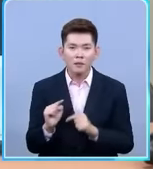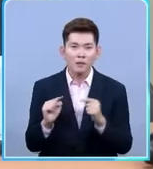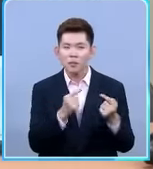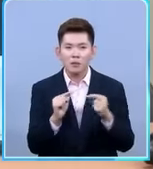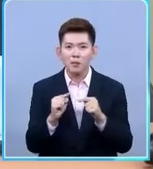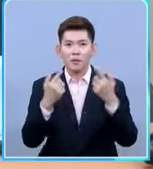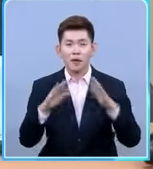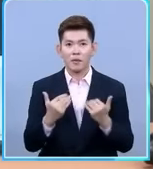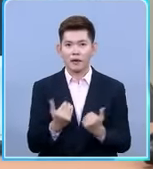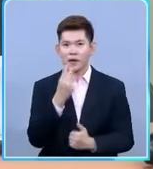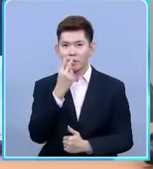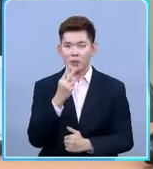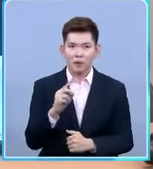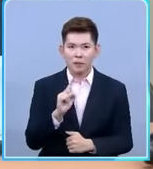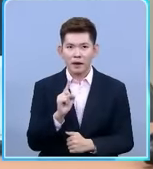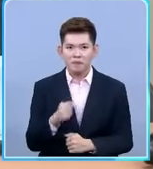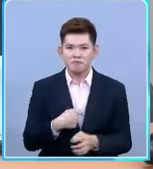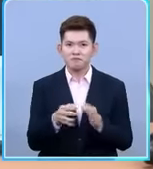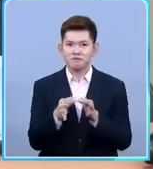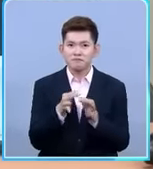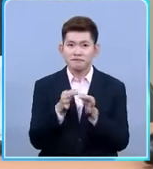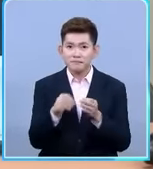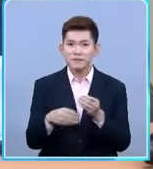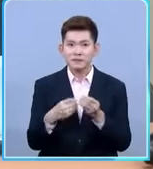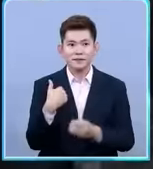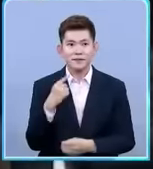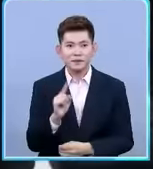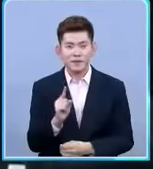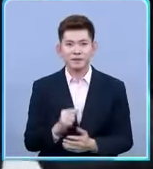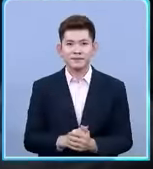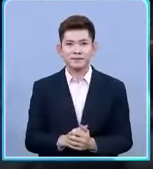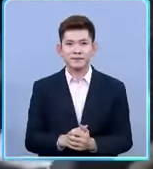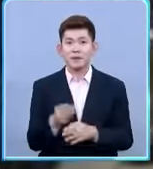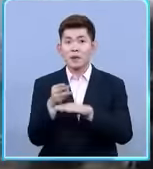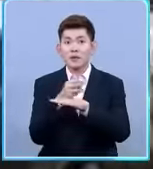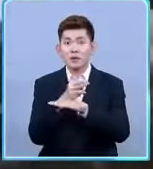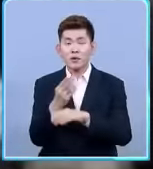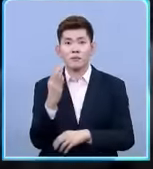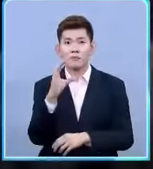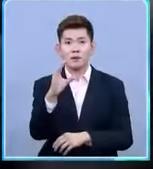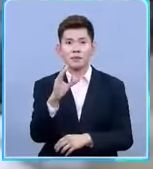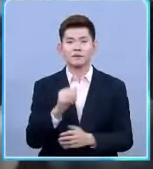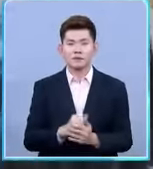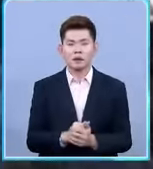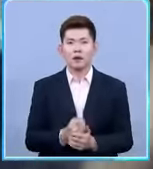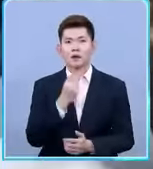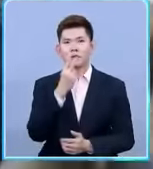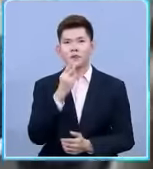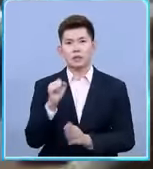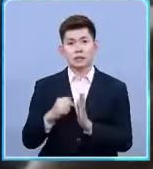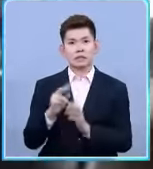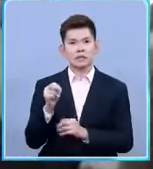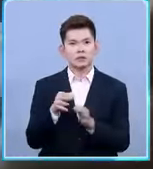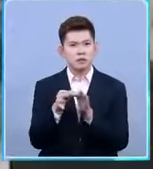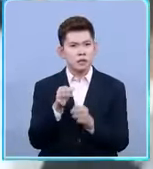ันนี้ต้องมาดูว่าจะมีอะไรเคลื่อนไหวหรือออกมาชี้แจงอะไรเพิ่มเติมหรือเปล่าน ะ โดยเฉพาะคลิปที่คุณน็อตเอามาเผยแพร่คุณสันทนาจะชี้แจงได้ไหมว่ามันเป็น